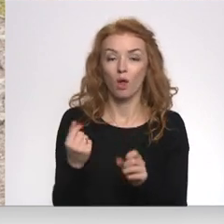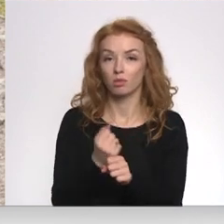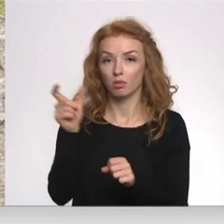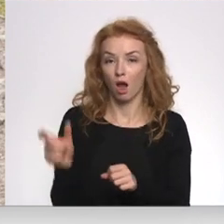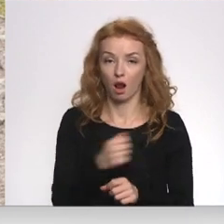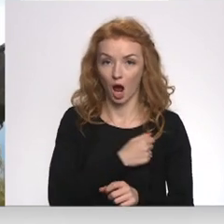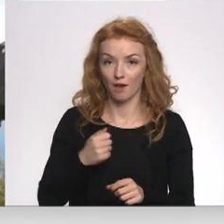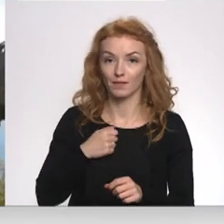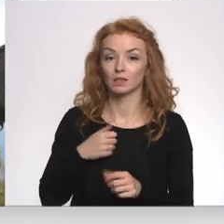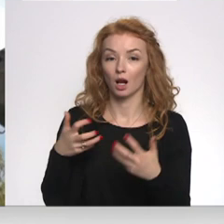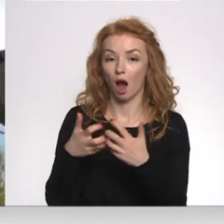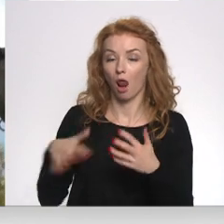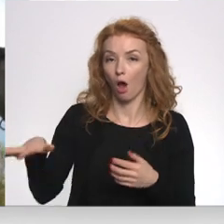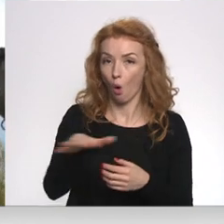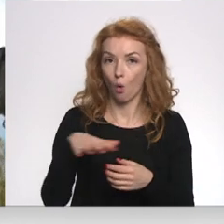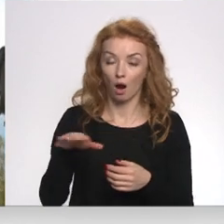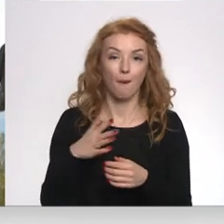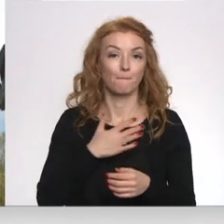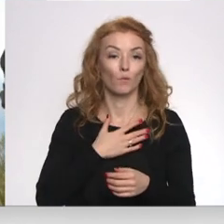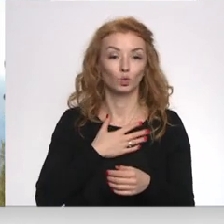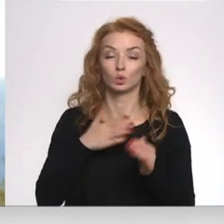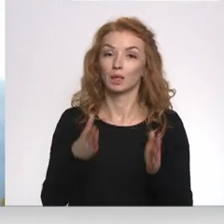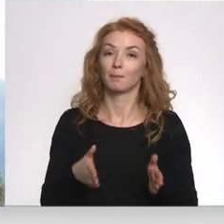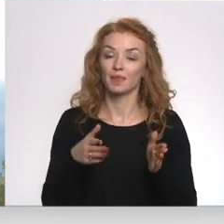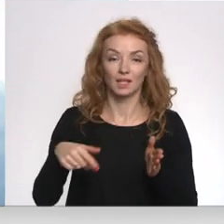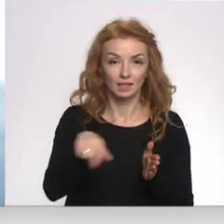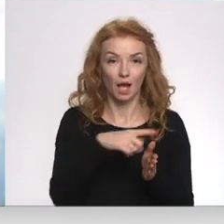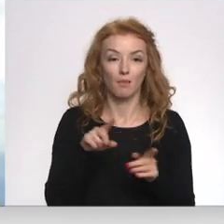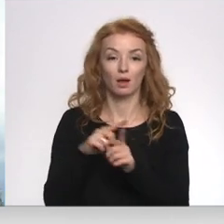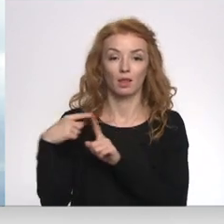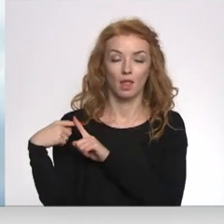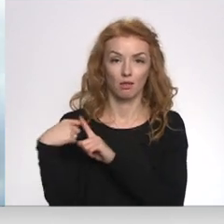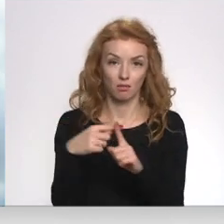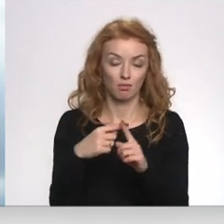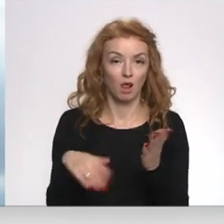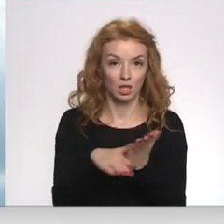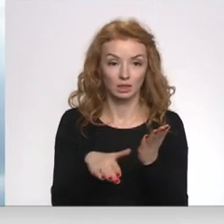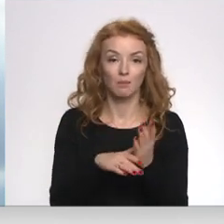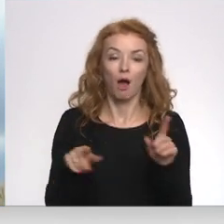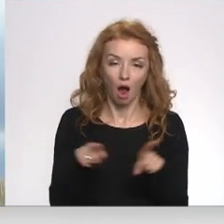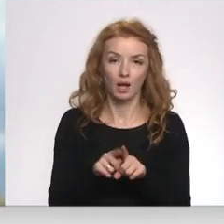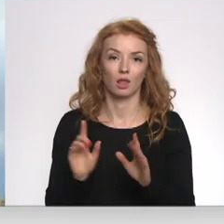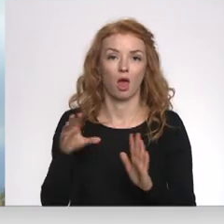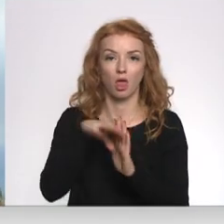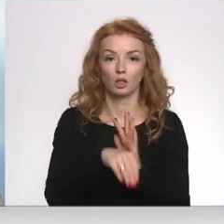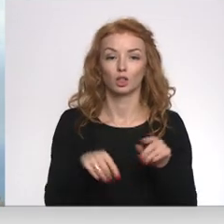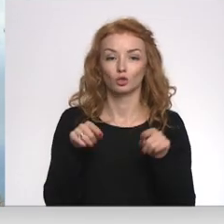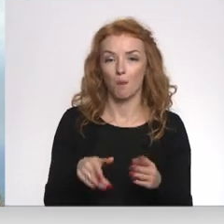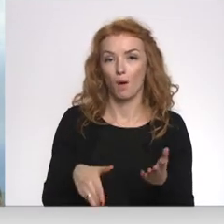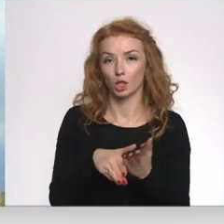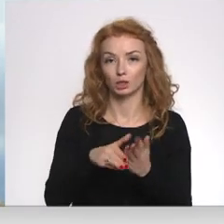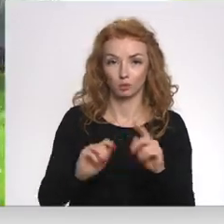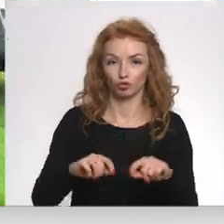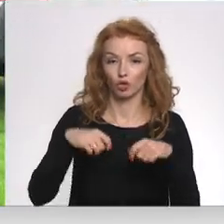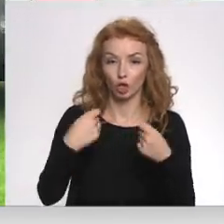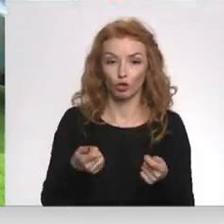vietas laukā, bet tad mūsu civilajām slimnīcām un neatliekām medicīniskajām palīdzībai būs jāiesaistās šo palīdzības